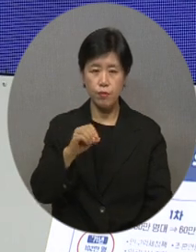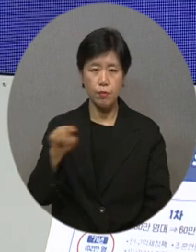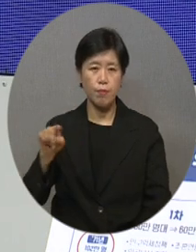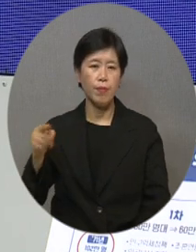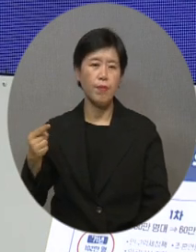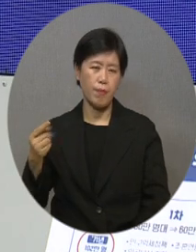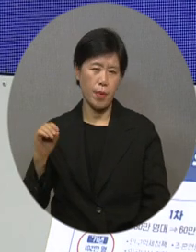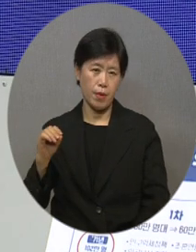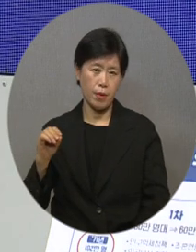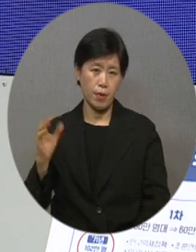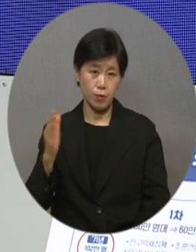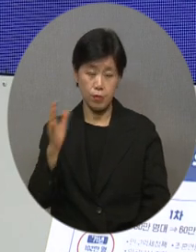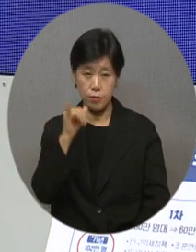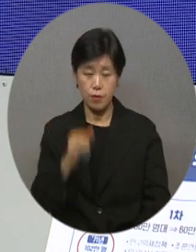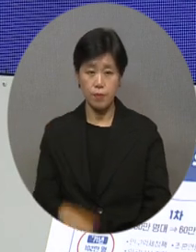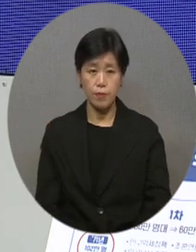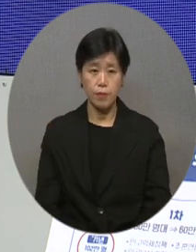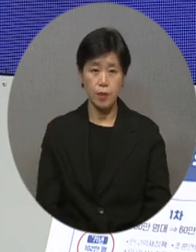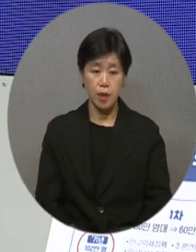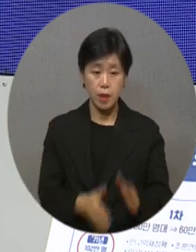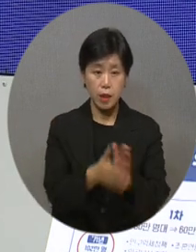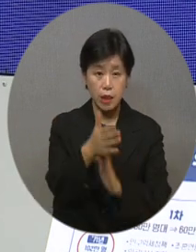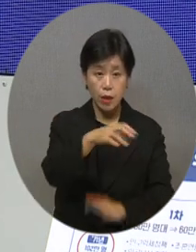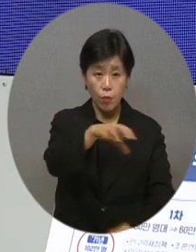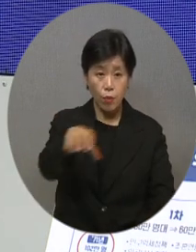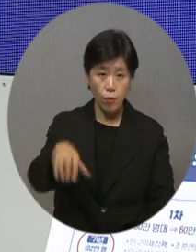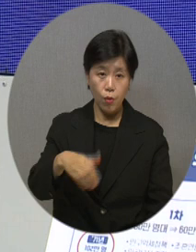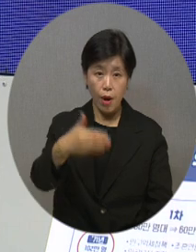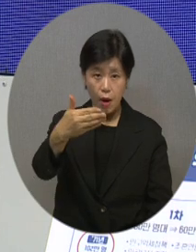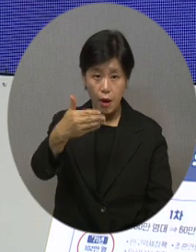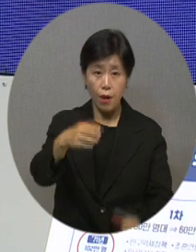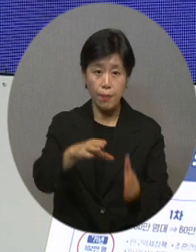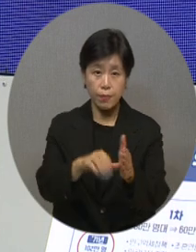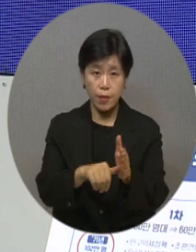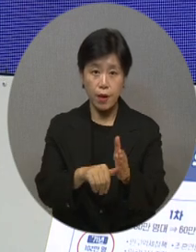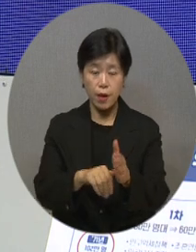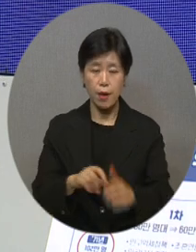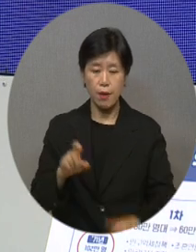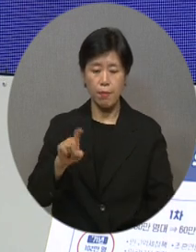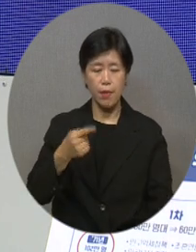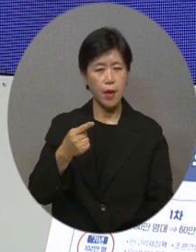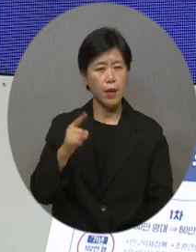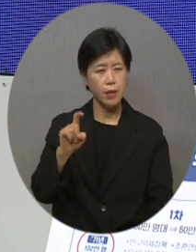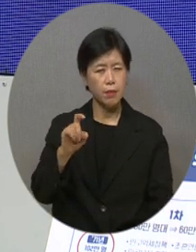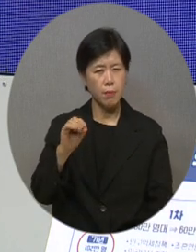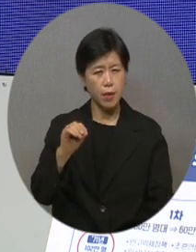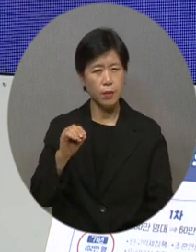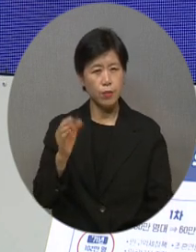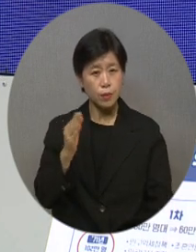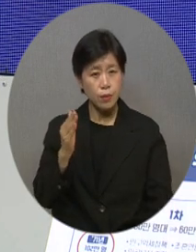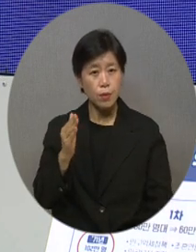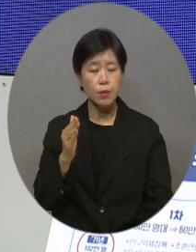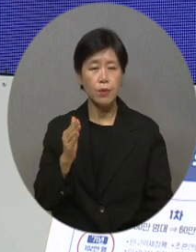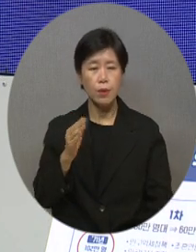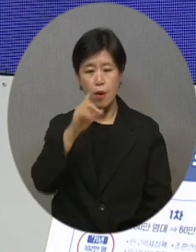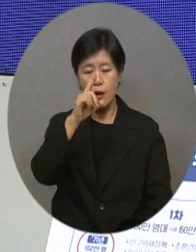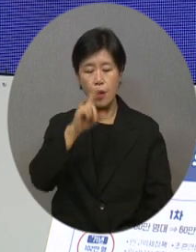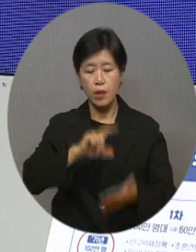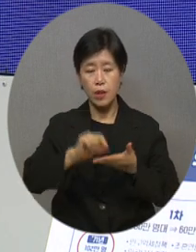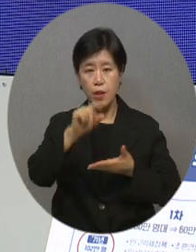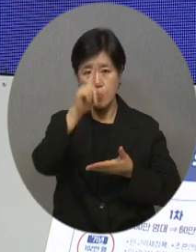지금도 9개 시도에서는 그 110만 원 정도를 그 지자체가 지원을 합니다. 그런데 8개 지자체가 지원을 안 하고 있기